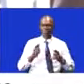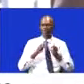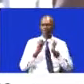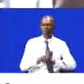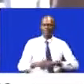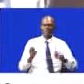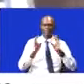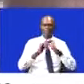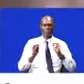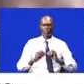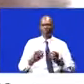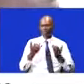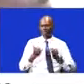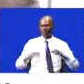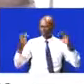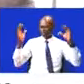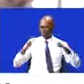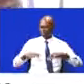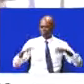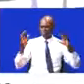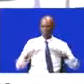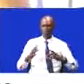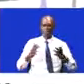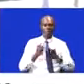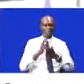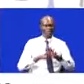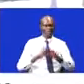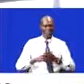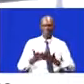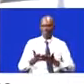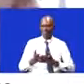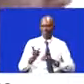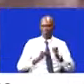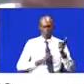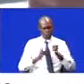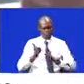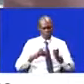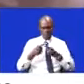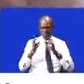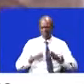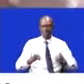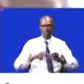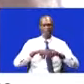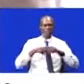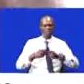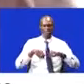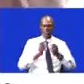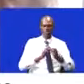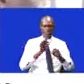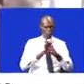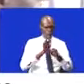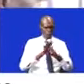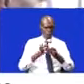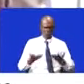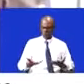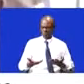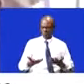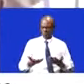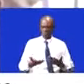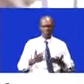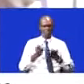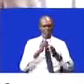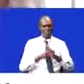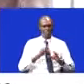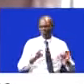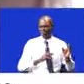mang'eny inti moko maringe yore gurio kendo giricho kethore kabisa. Inyalo wuok